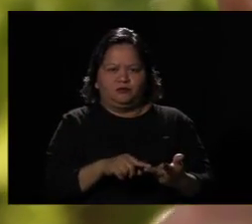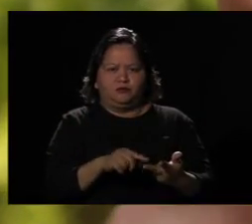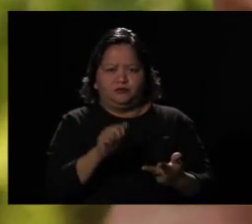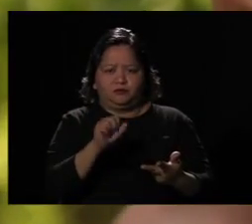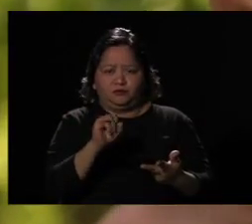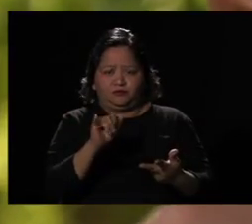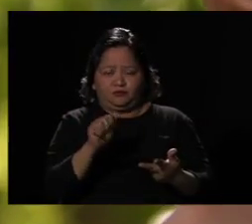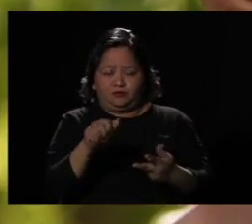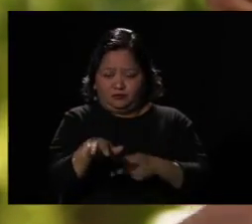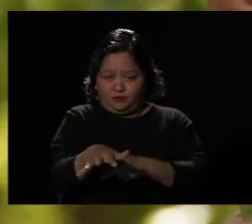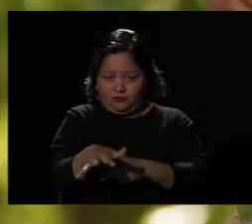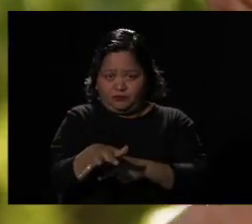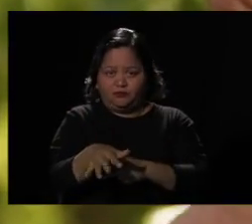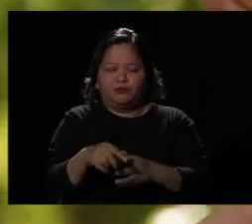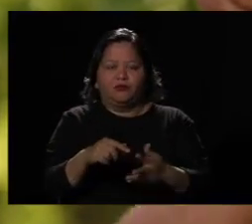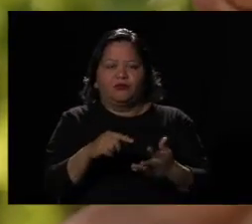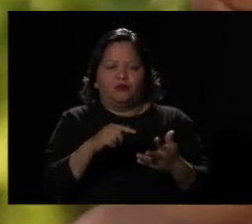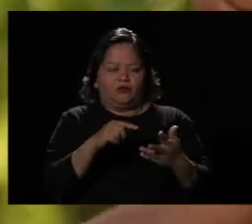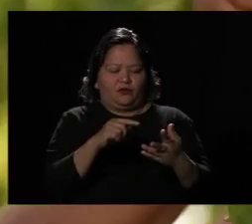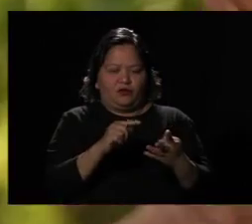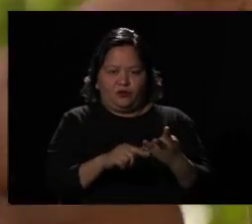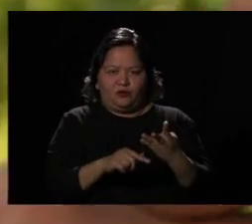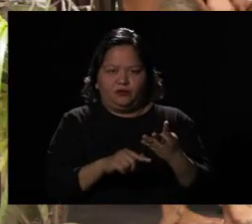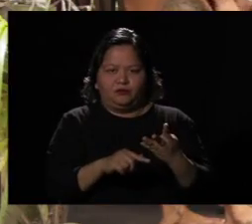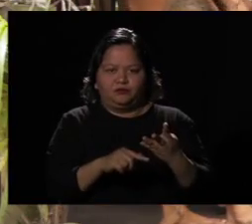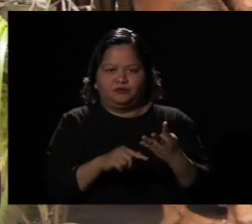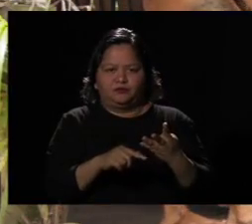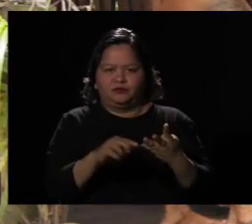Utifi hagon agaw siha.